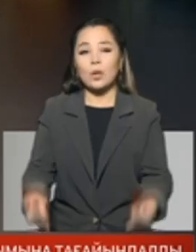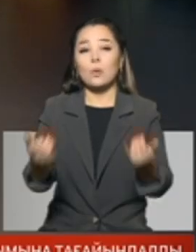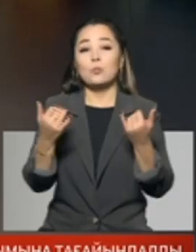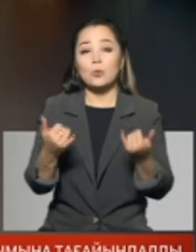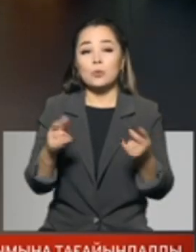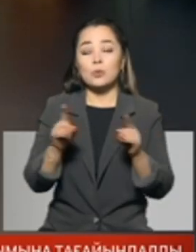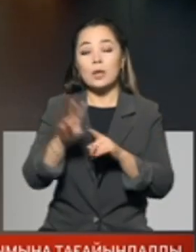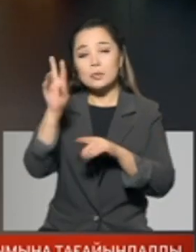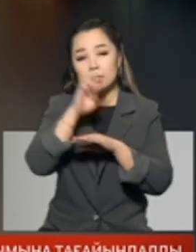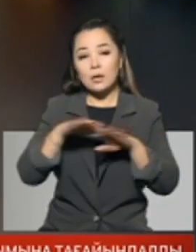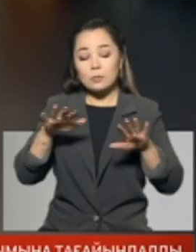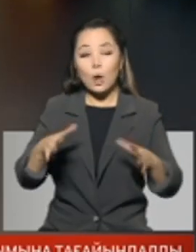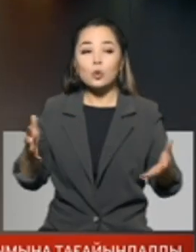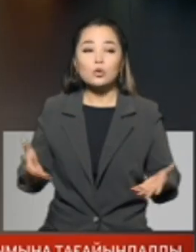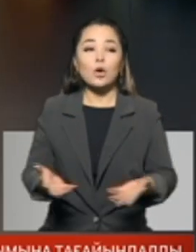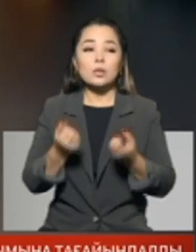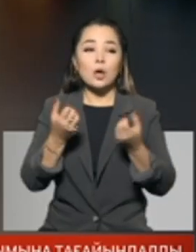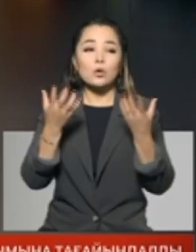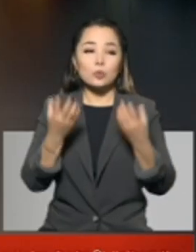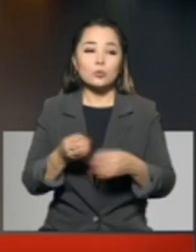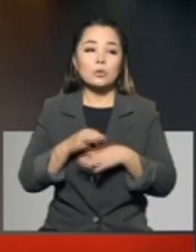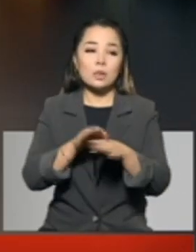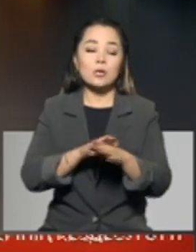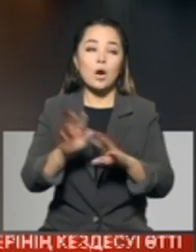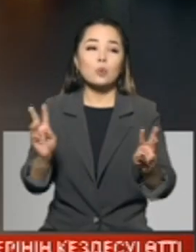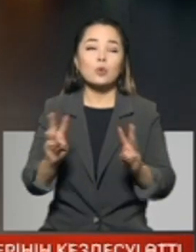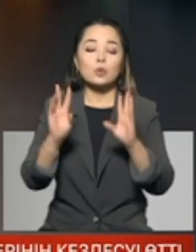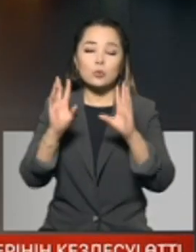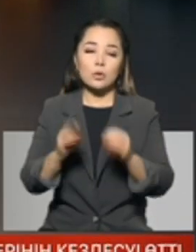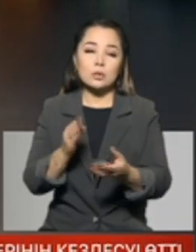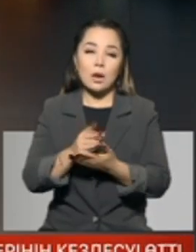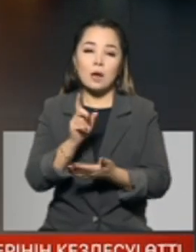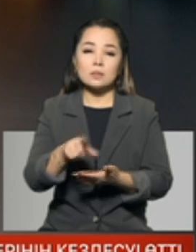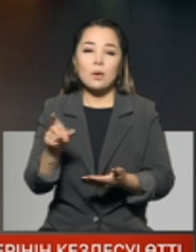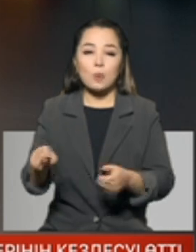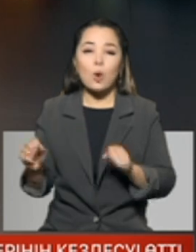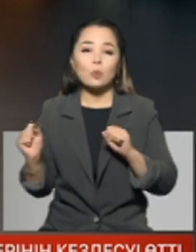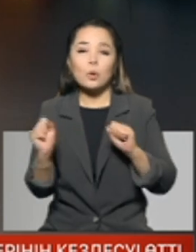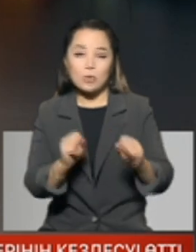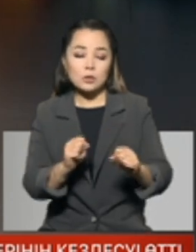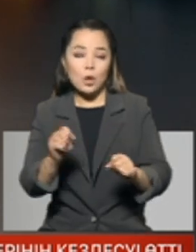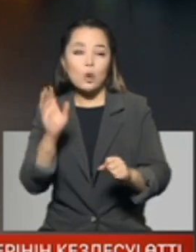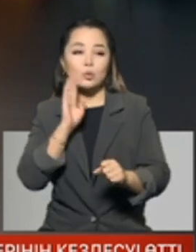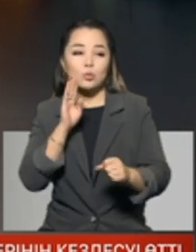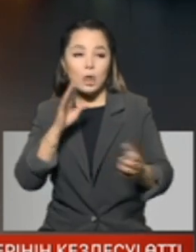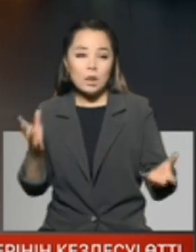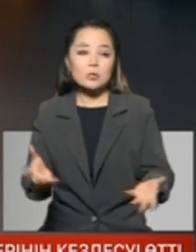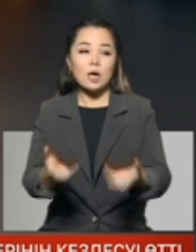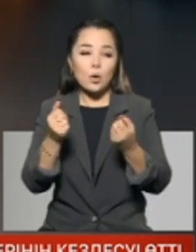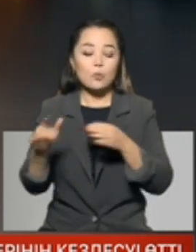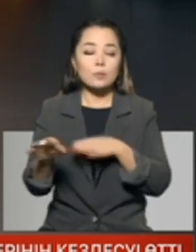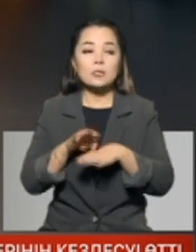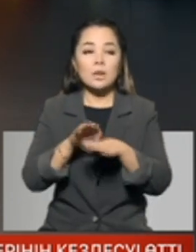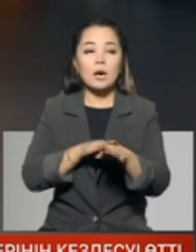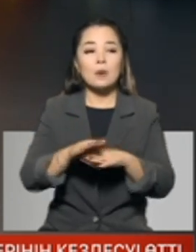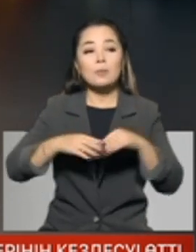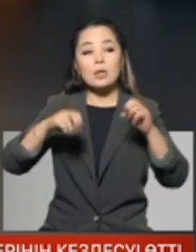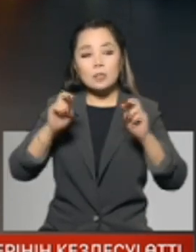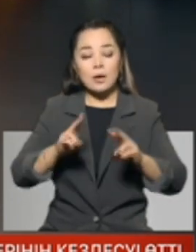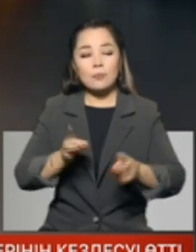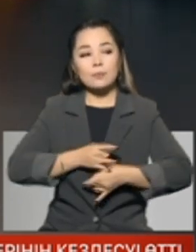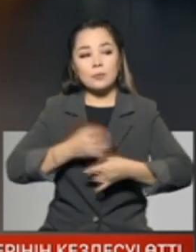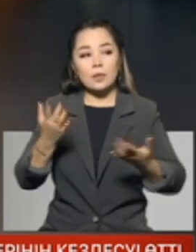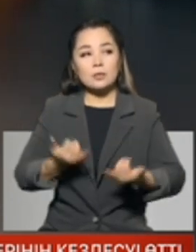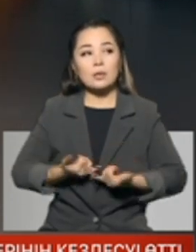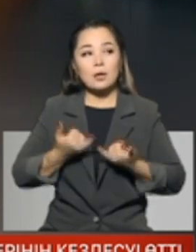Бүгін сондай-ақ елімізде құтқарушылар күні. Бұл өрт сөндірушілер, азаматтық қорғаныс және суда құтқару қызметі мамандарының кәсіби